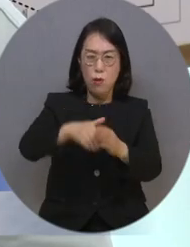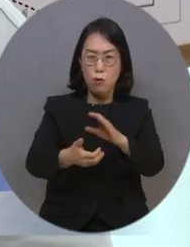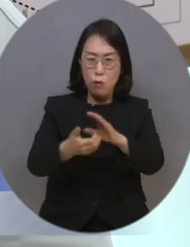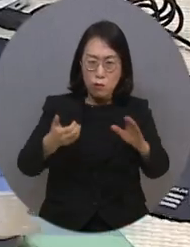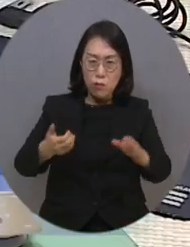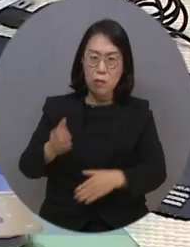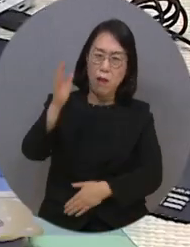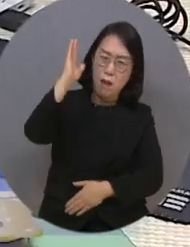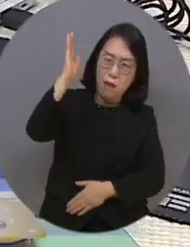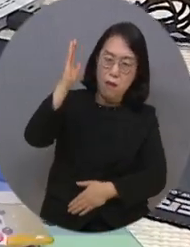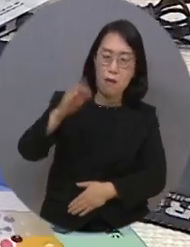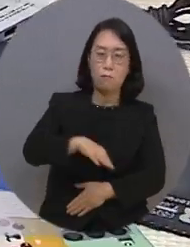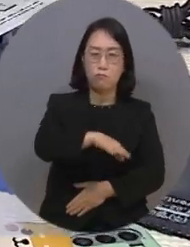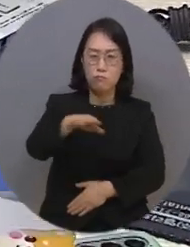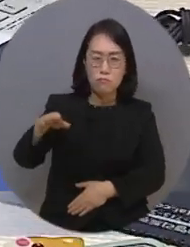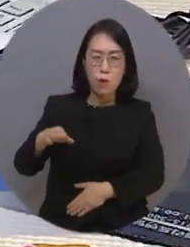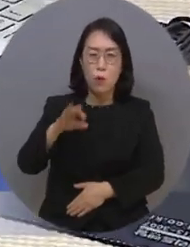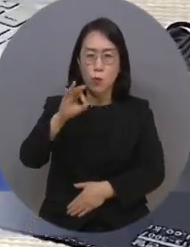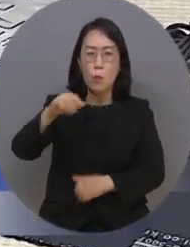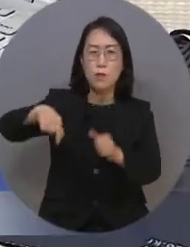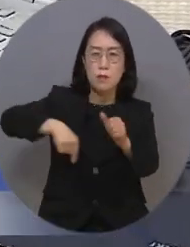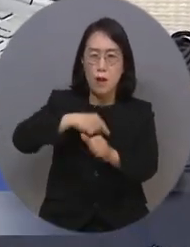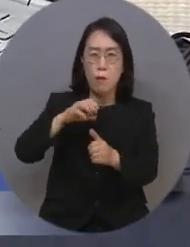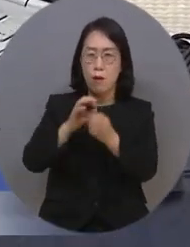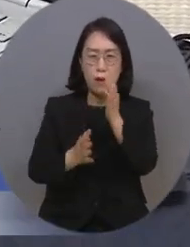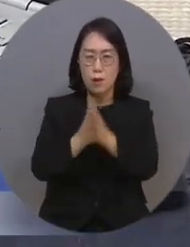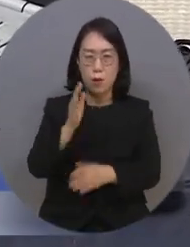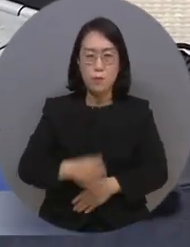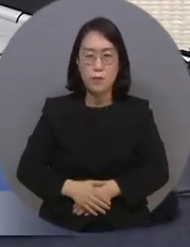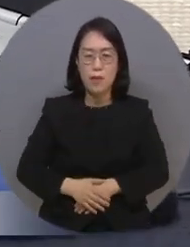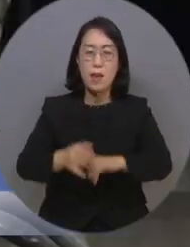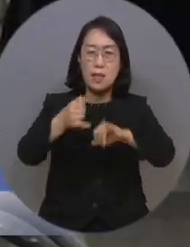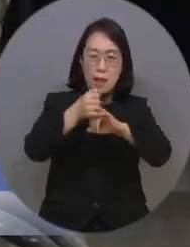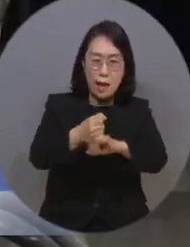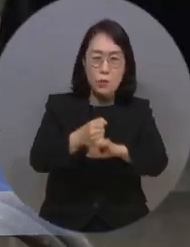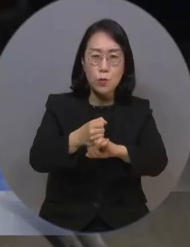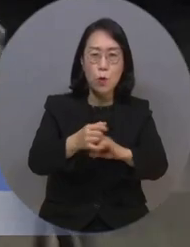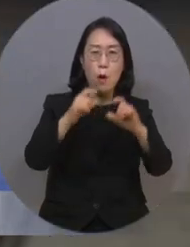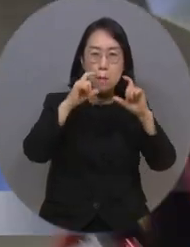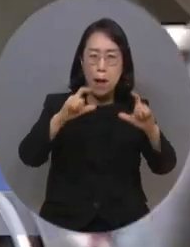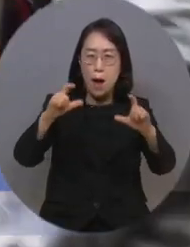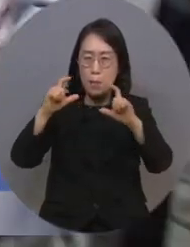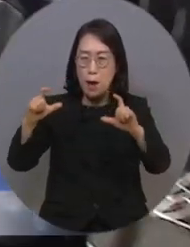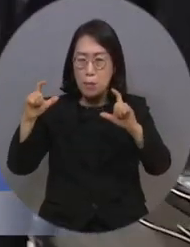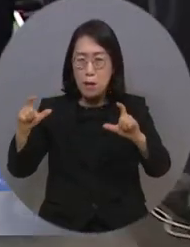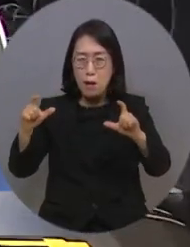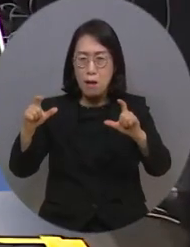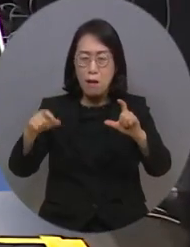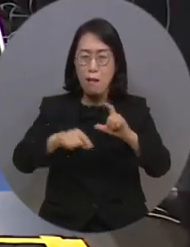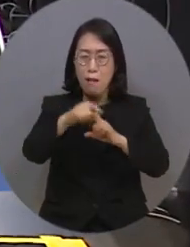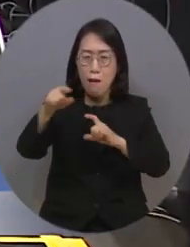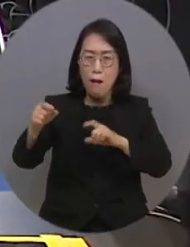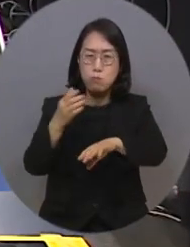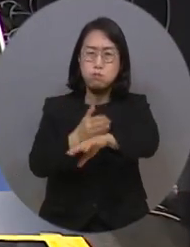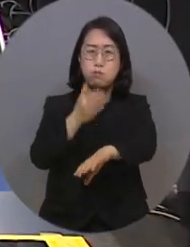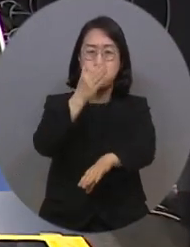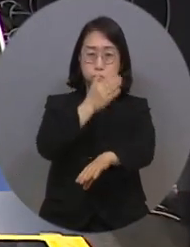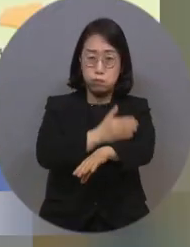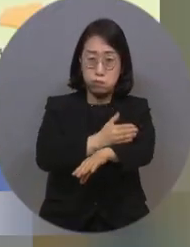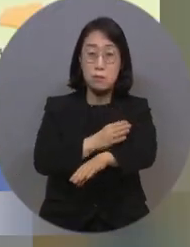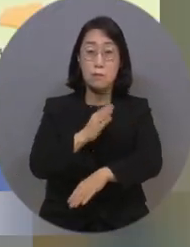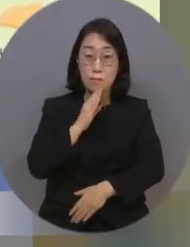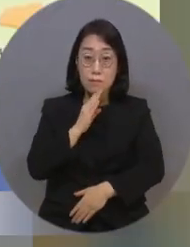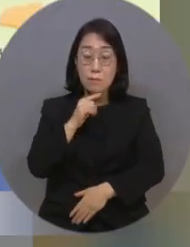후보자들은 지방정부의 재정적 여력이나 충분한 검토 없이이 포퓰리즘 식의 복지공약을 내놓고 있는데요